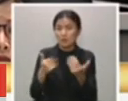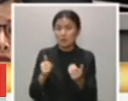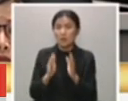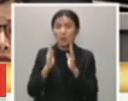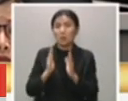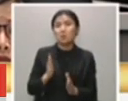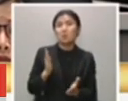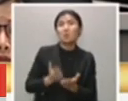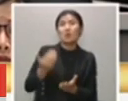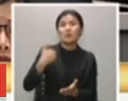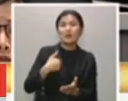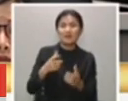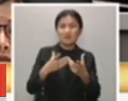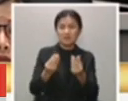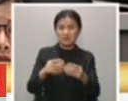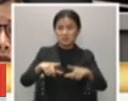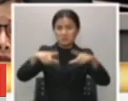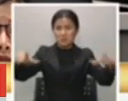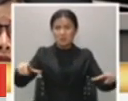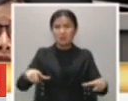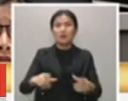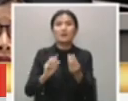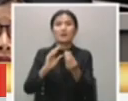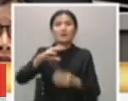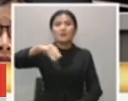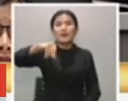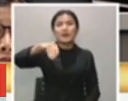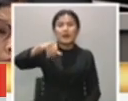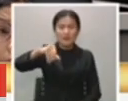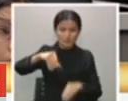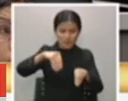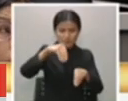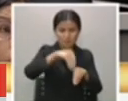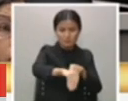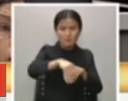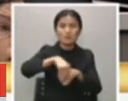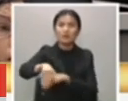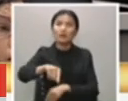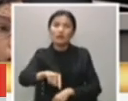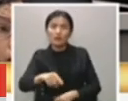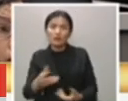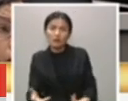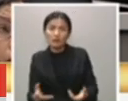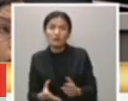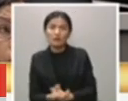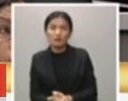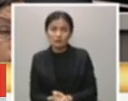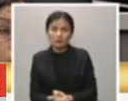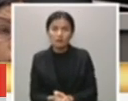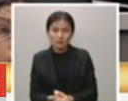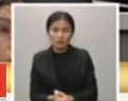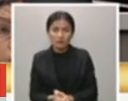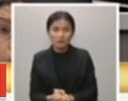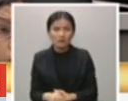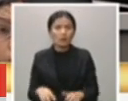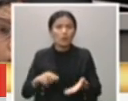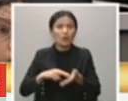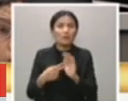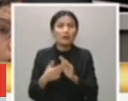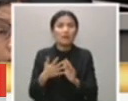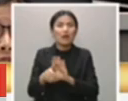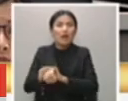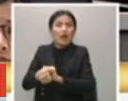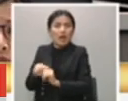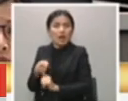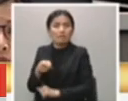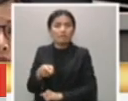าวนี่หลบเลี่ยงภาษีซึ่งหน้าท่านทำอะไรไม่ได้เลยนะครับเนี่ยเห็นกันเลยว่าเขาหนีภาษีอยู่แต่ท่าน